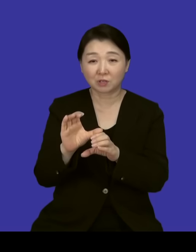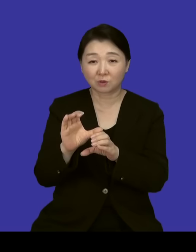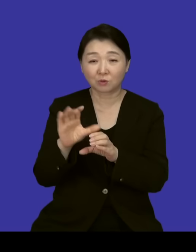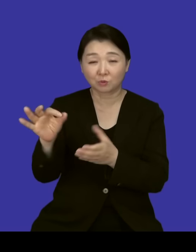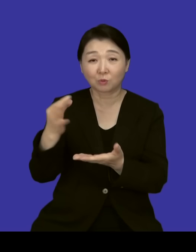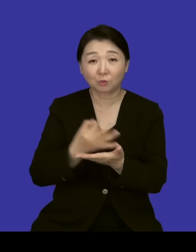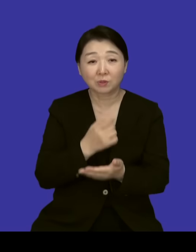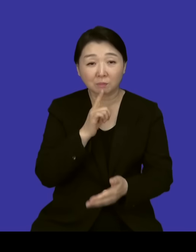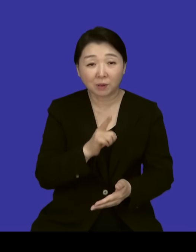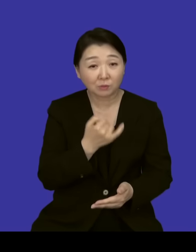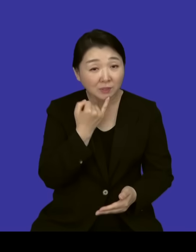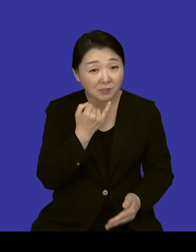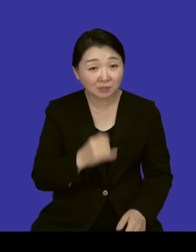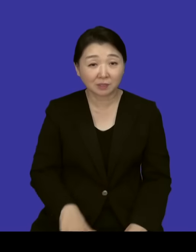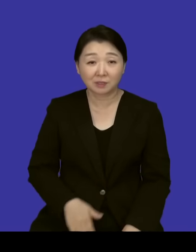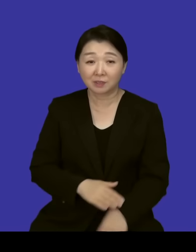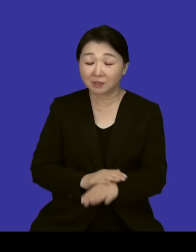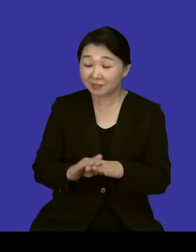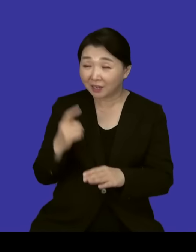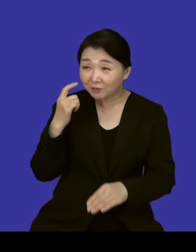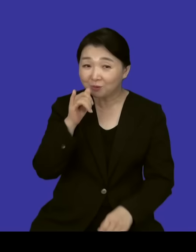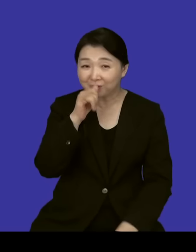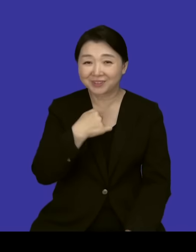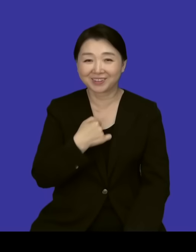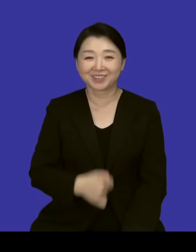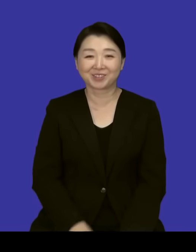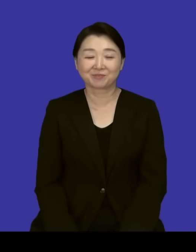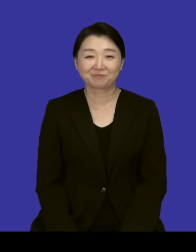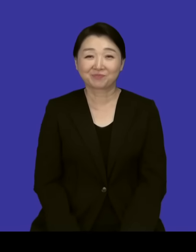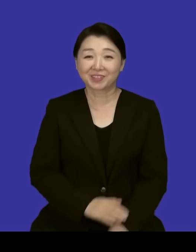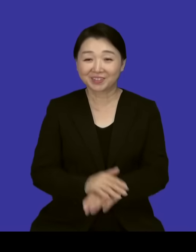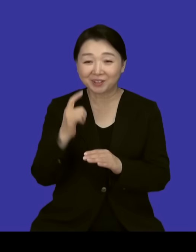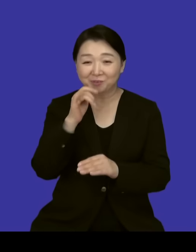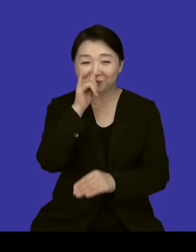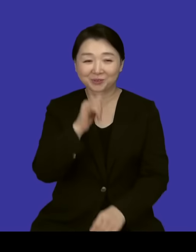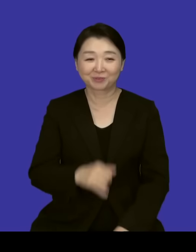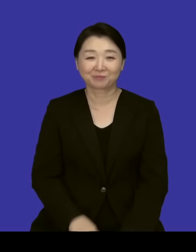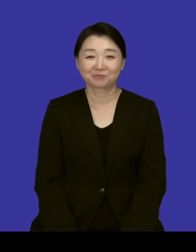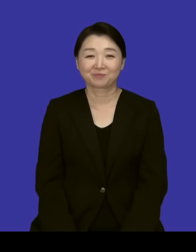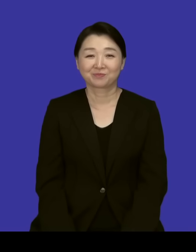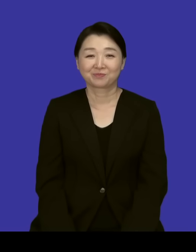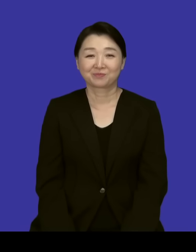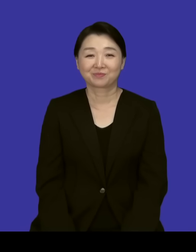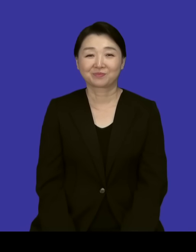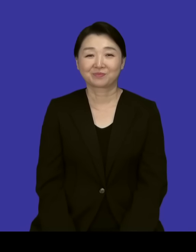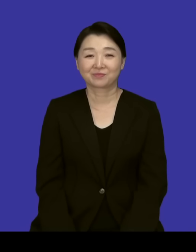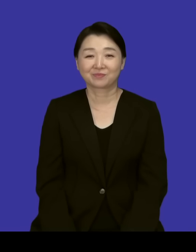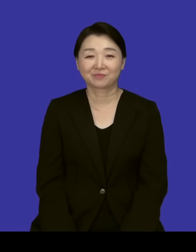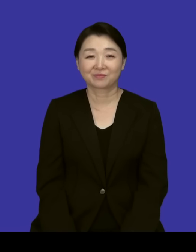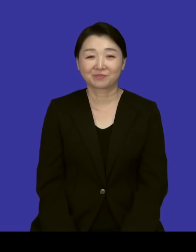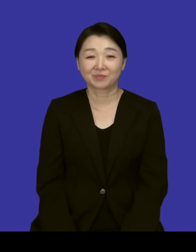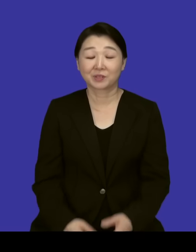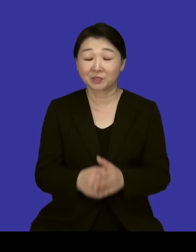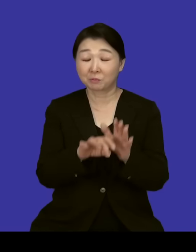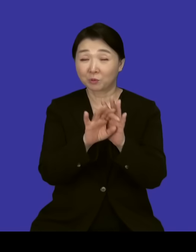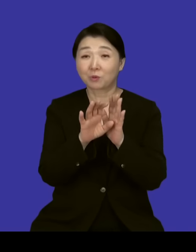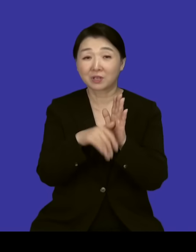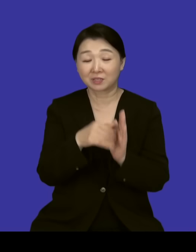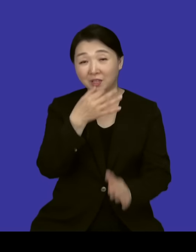얘기인데 괜찮겠어요? 잘 듣고 있잖아요. 잘 듣고 있습니다. 예. 와 이거는 정말 네. 그래서 코로나 때